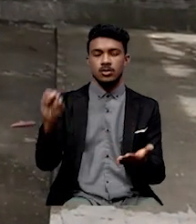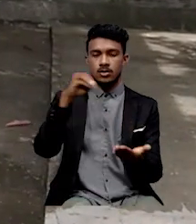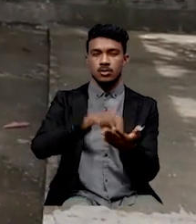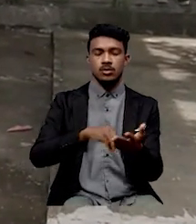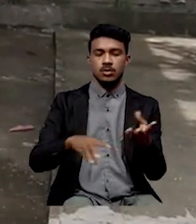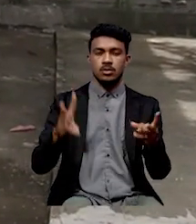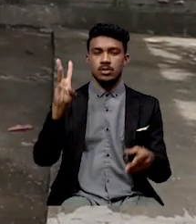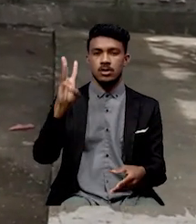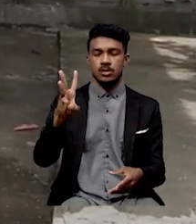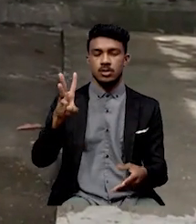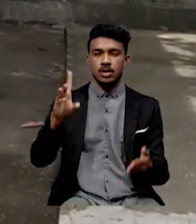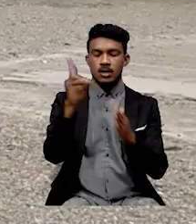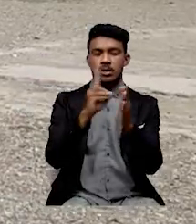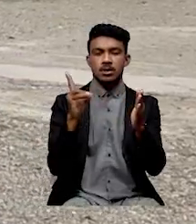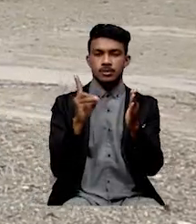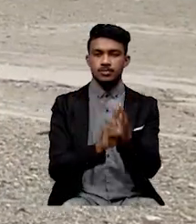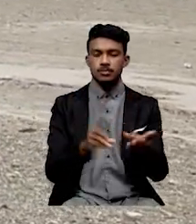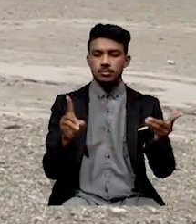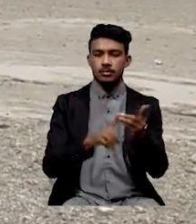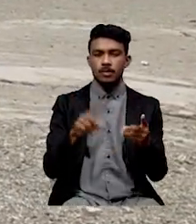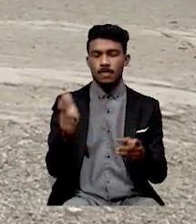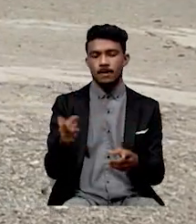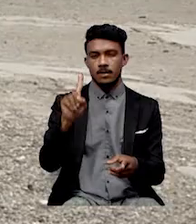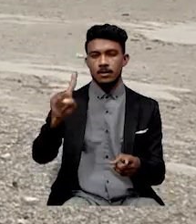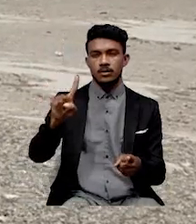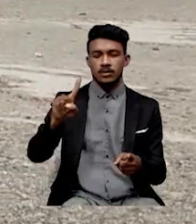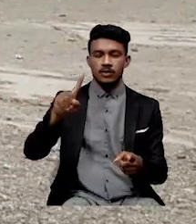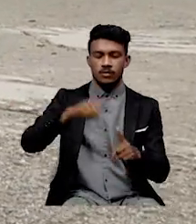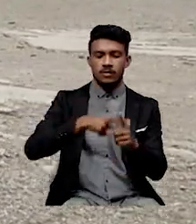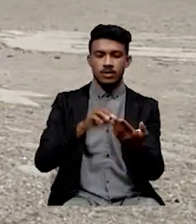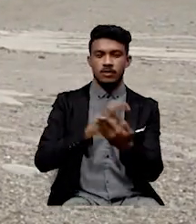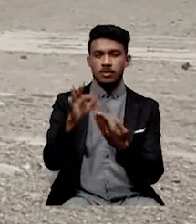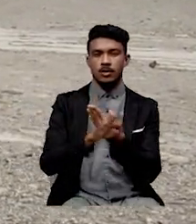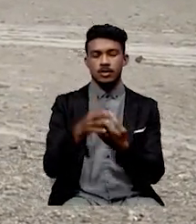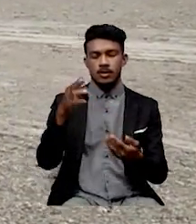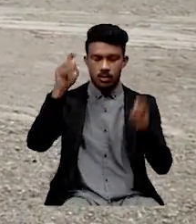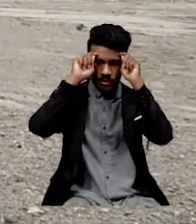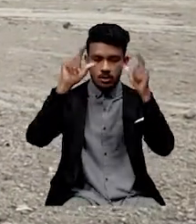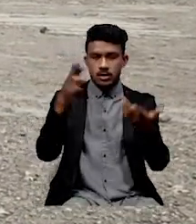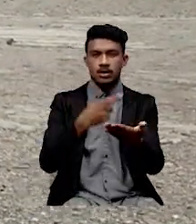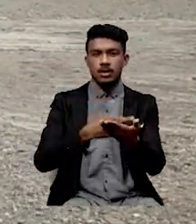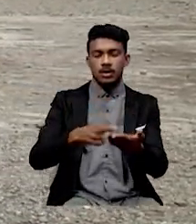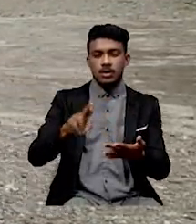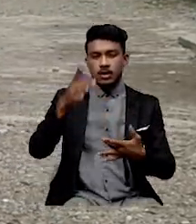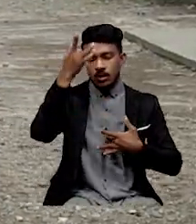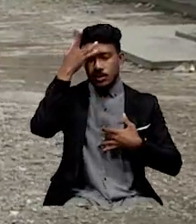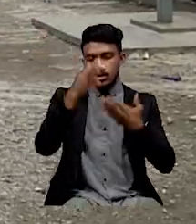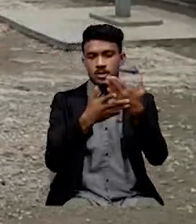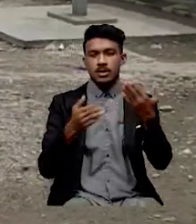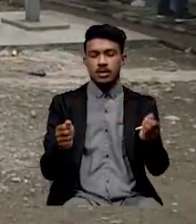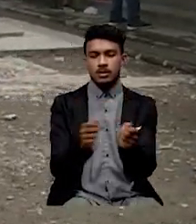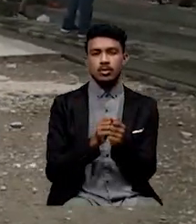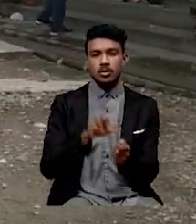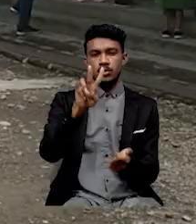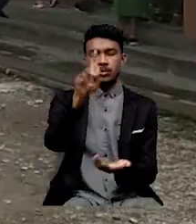to iha lorong ruanulu resing ida fulan Februari ne Timor Leste resista kasu dengue hamutuk rihun ruan resin. Husi numero ne